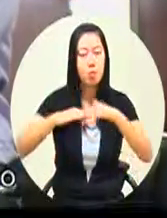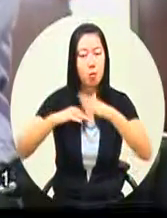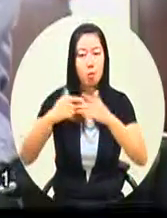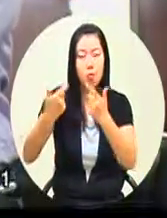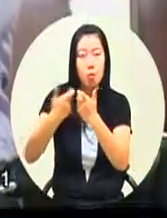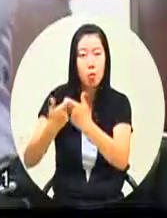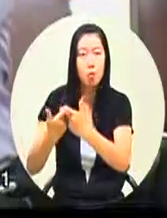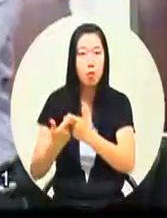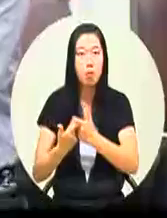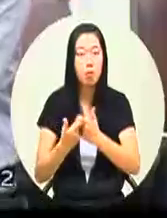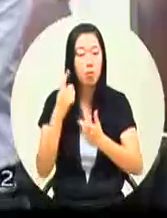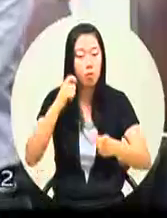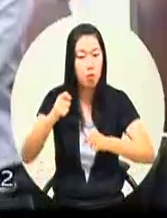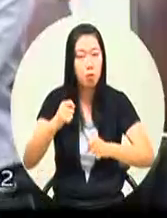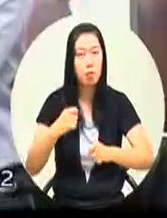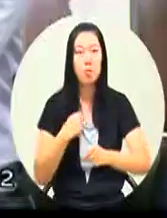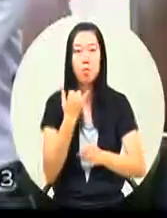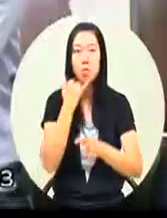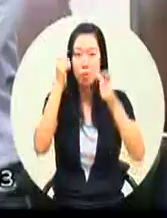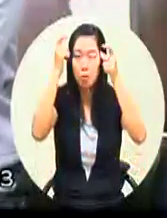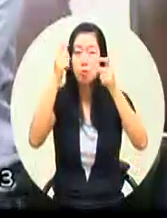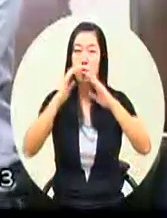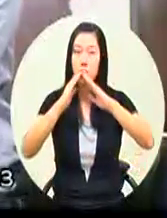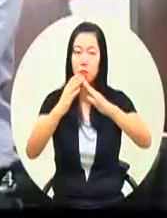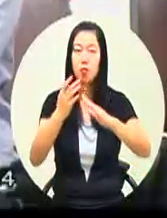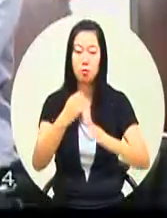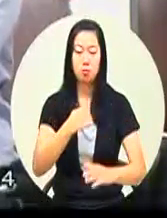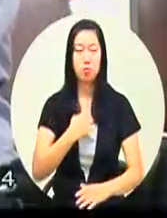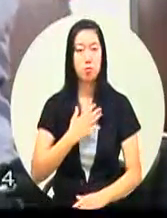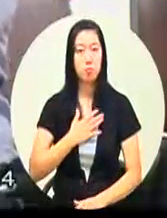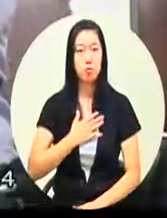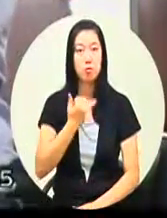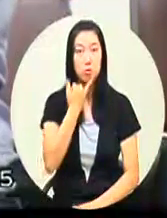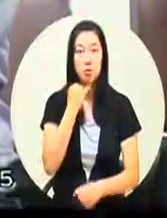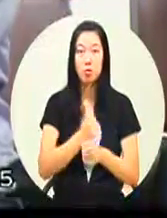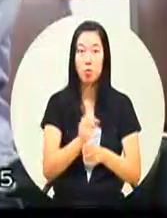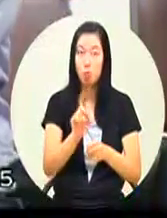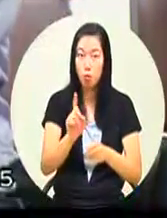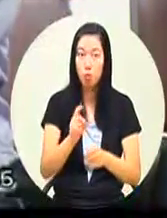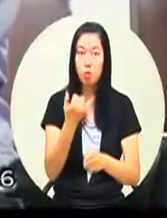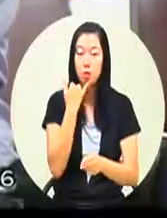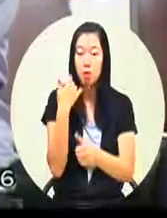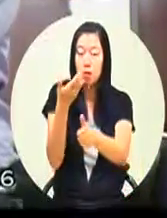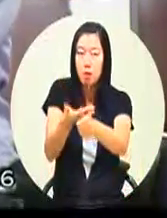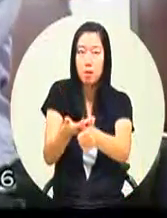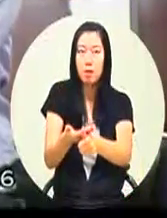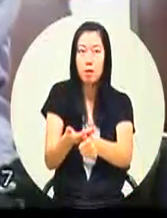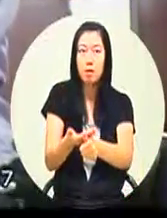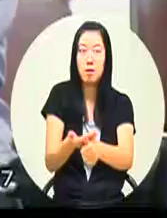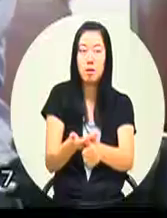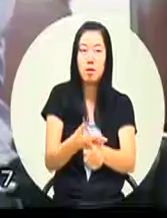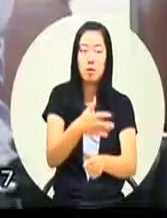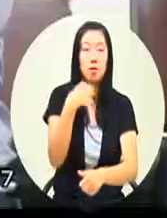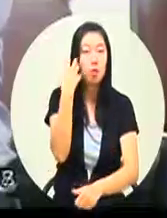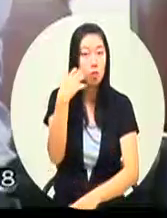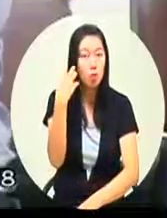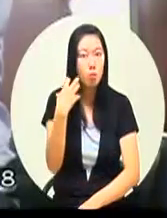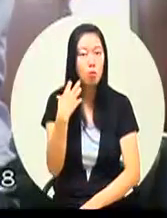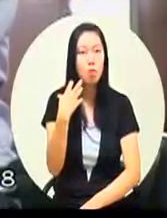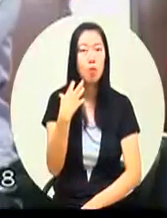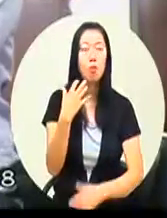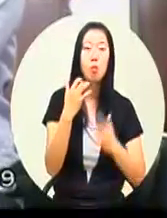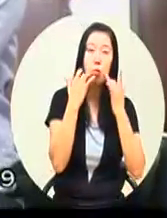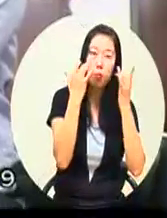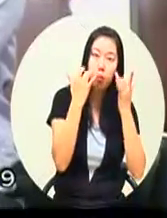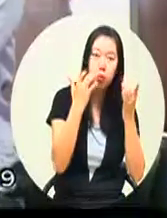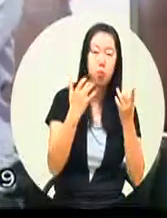雄市能做什么？我高雄市本身能做什么？让所谓的水果也好，或者是蔬